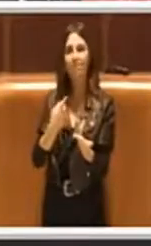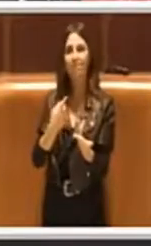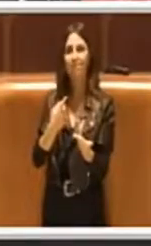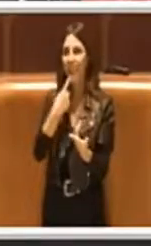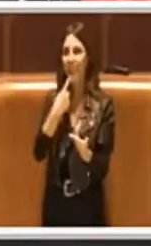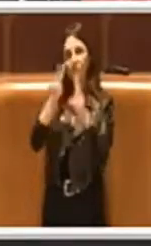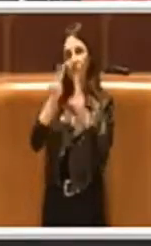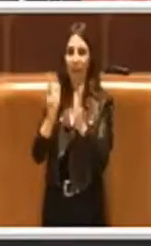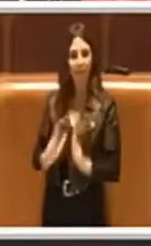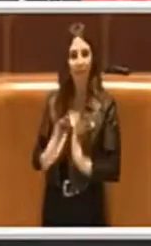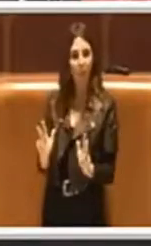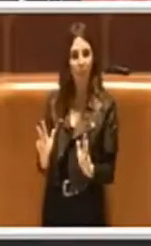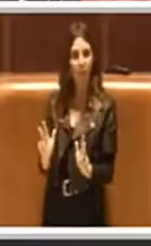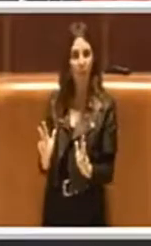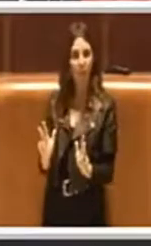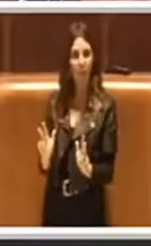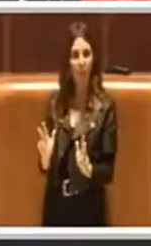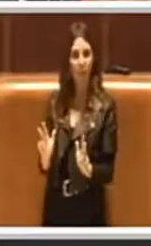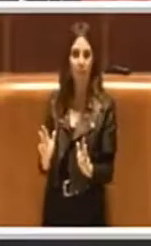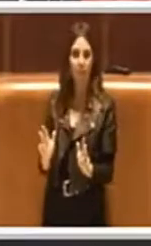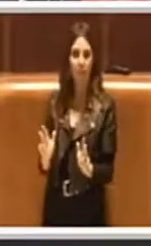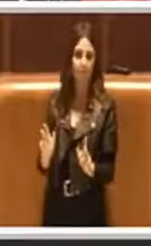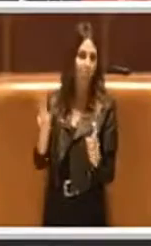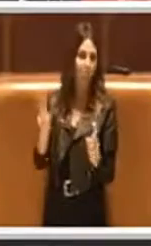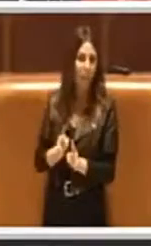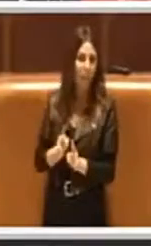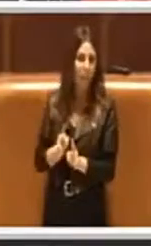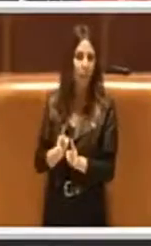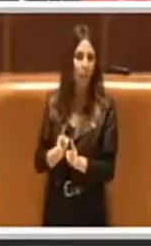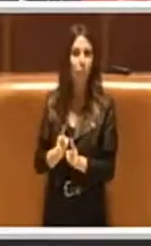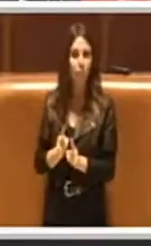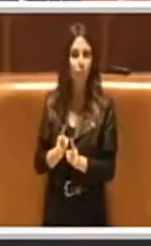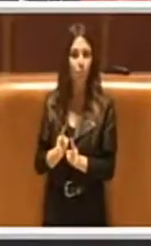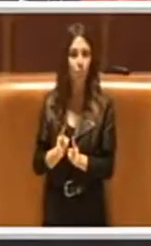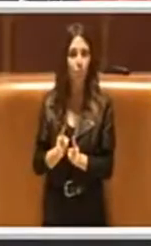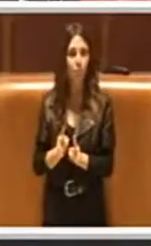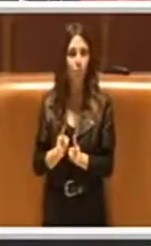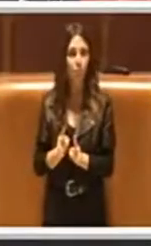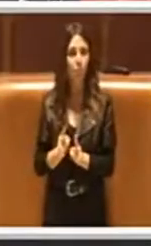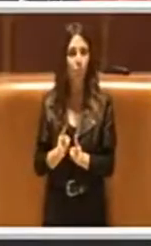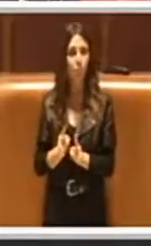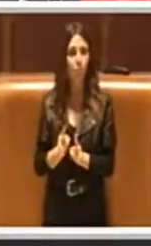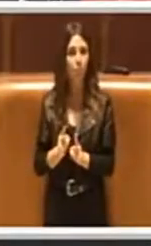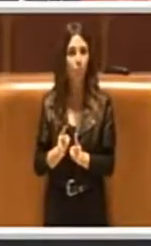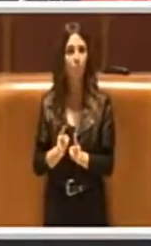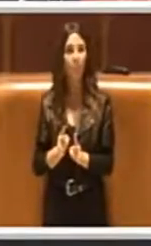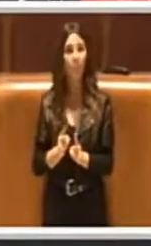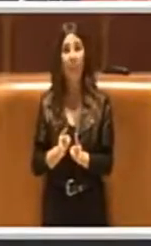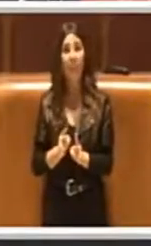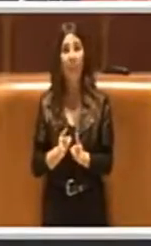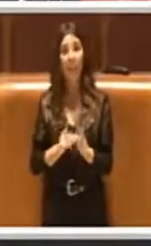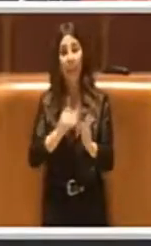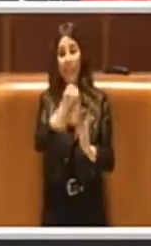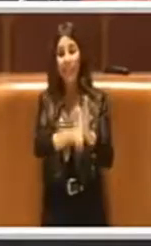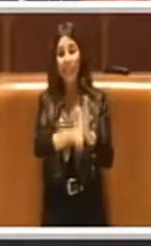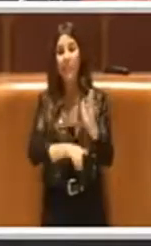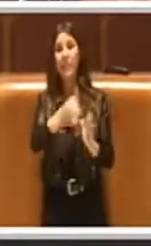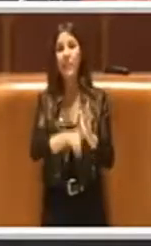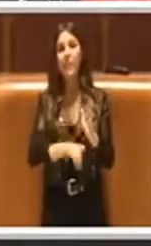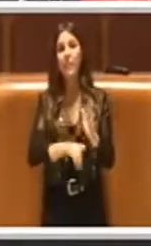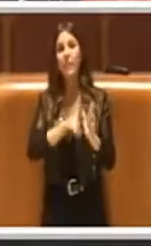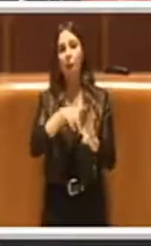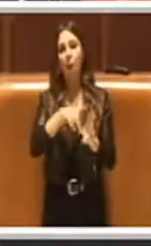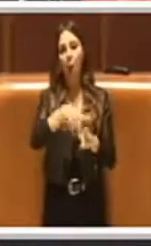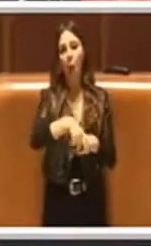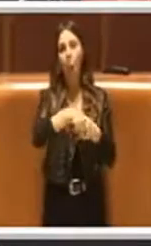tranquillo possiamo dire che non è stata la stessa cosa con la delibera delle botticelle su cui è stata fatta